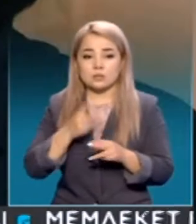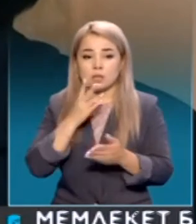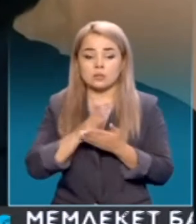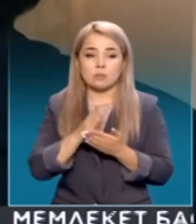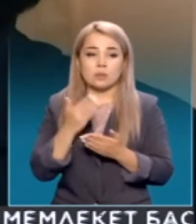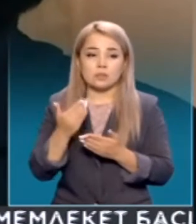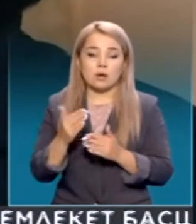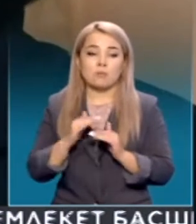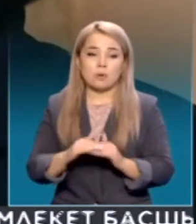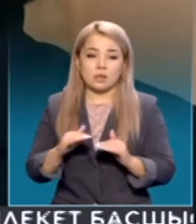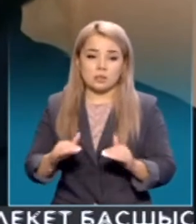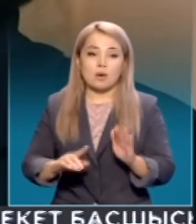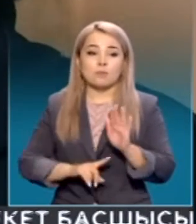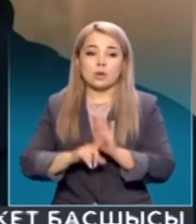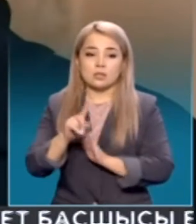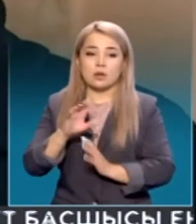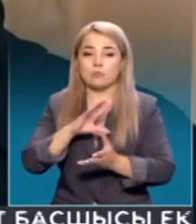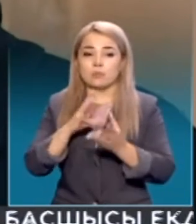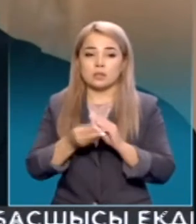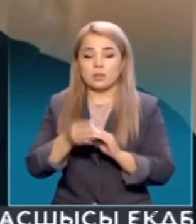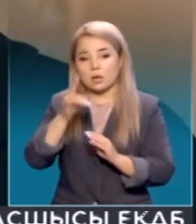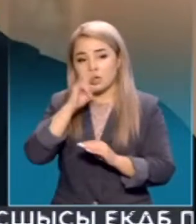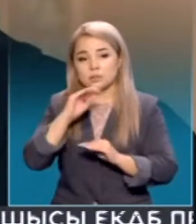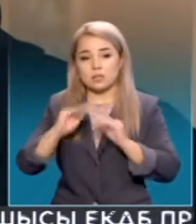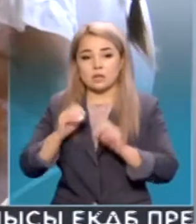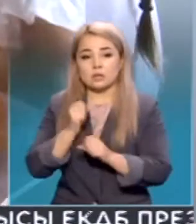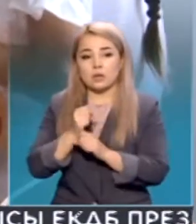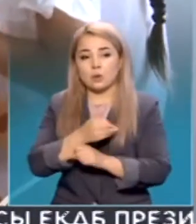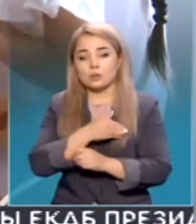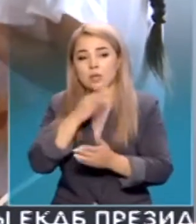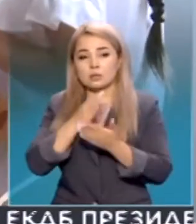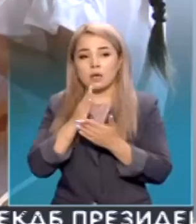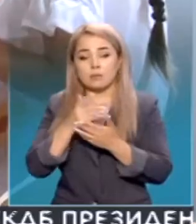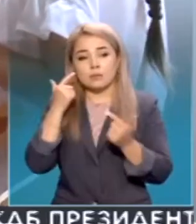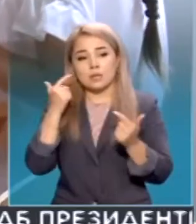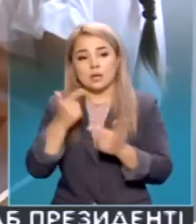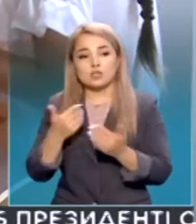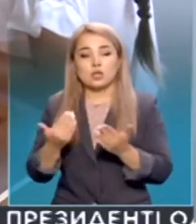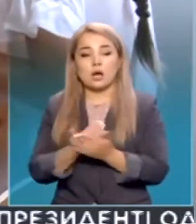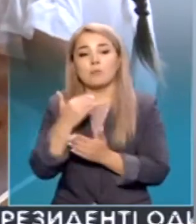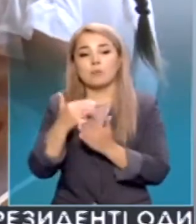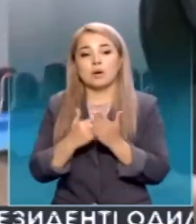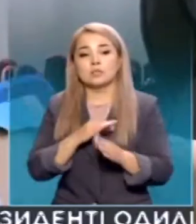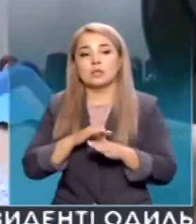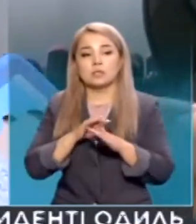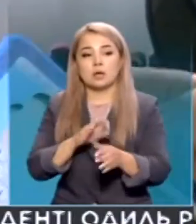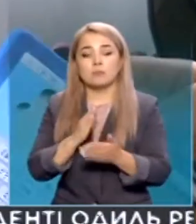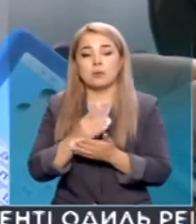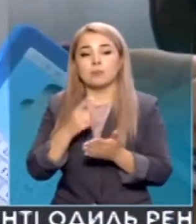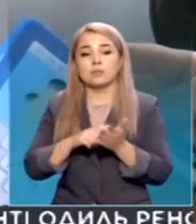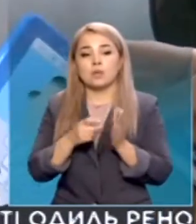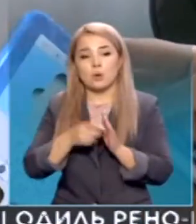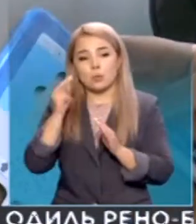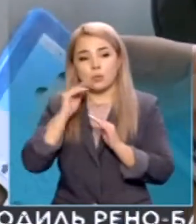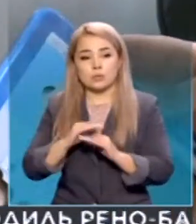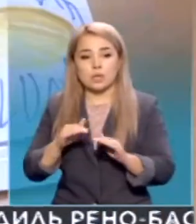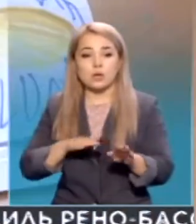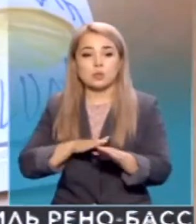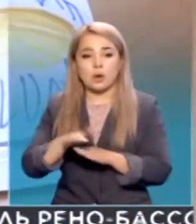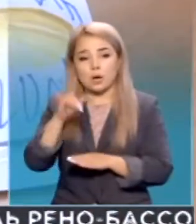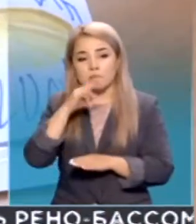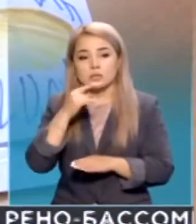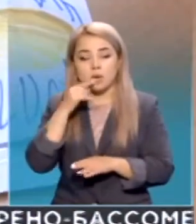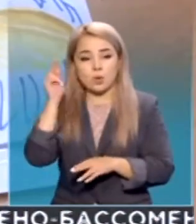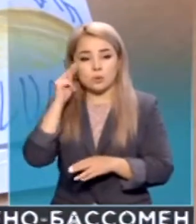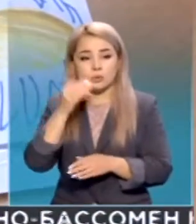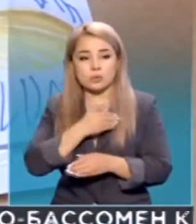келтіреді. Балабақша мен бастауышты түгелдей қазақтандырса деп ойлап ем. Білім берудің жаңа бағдарламасы бойынша бірінші сынып оқушылары толығымен қазақ